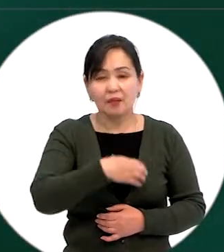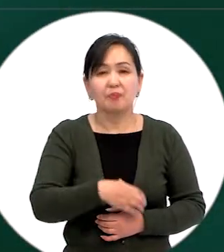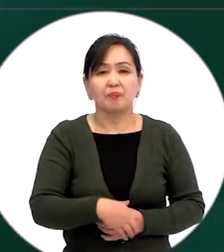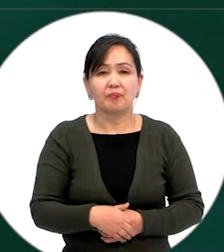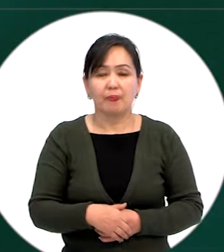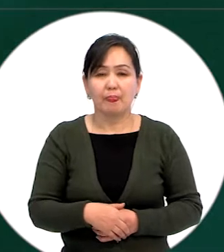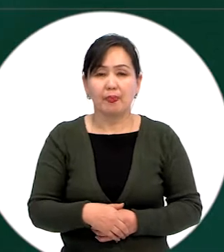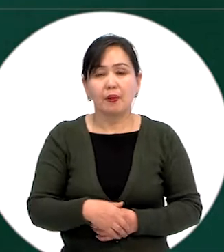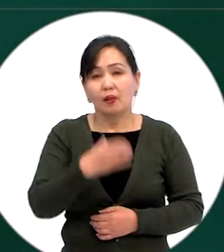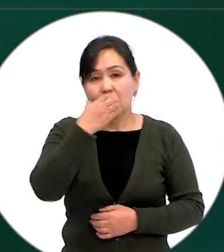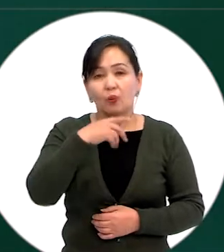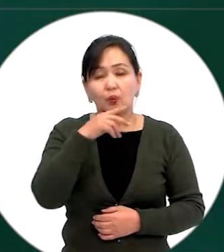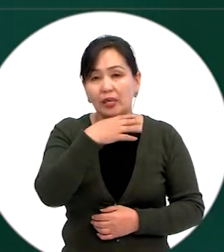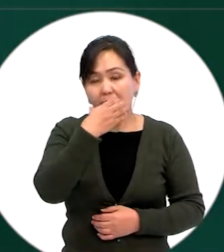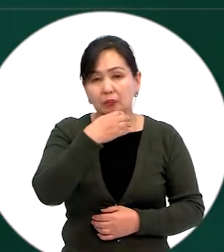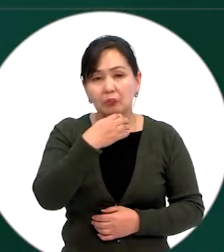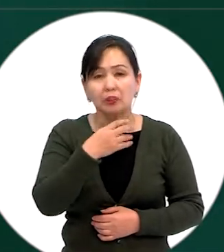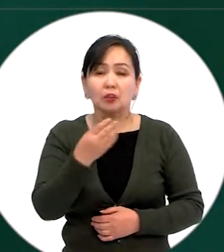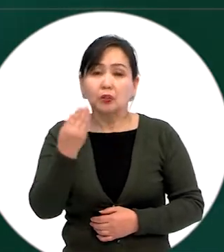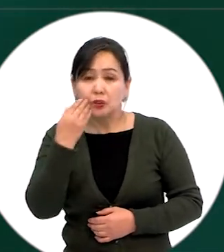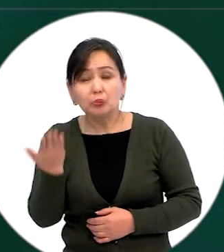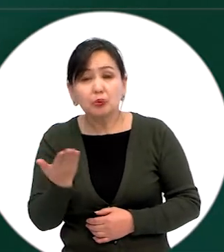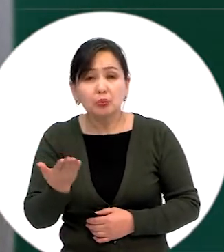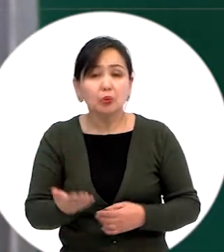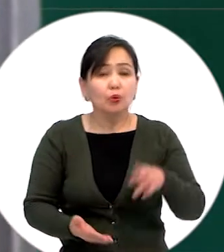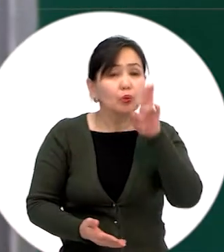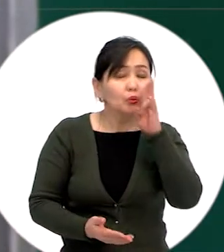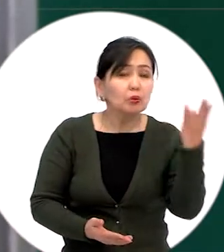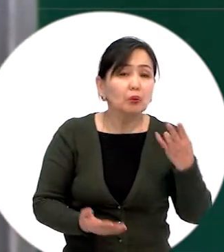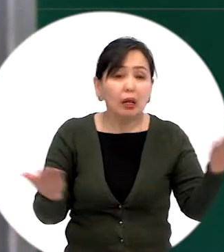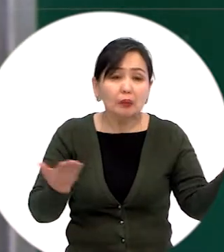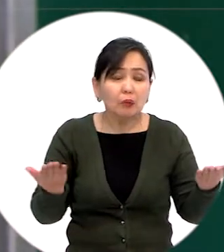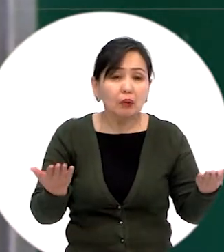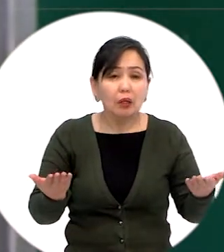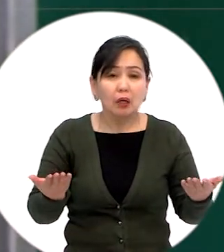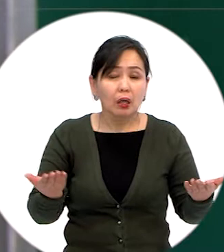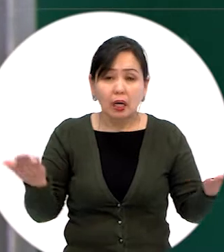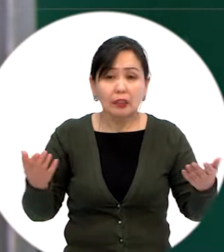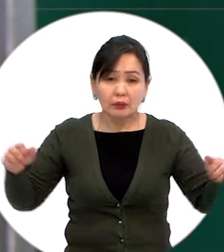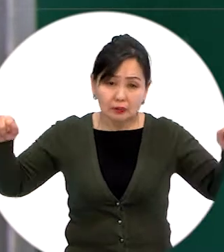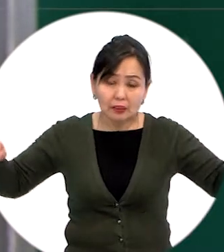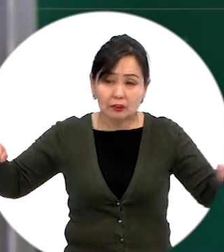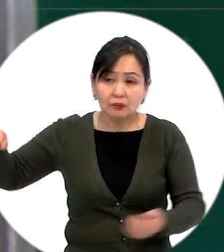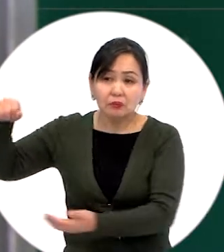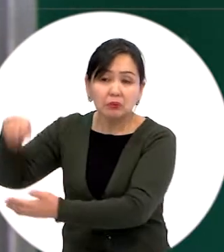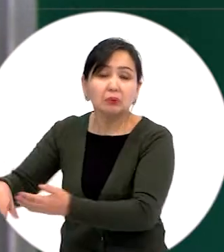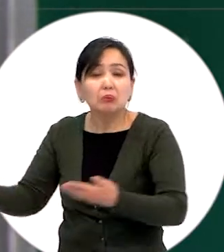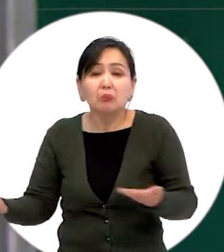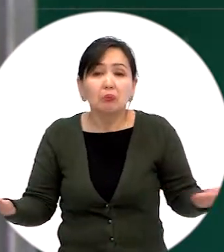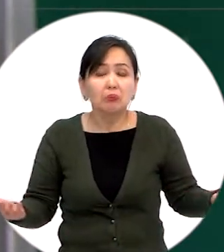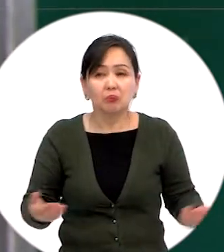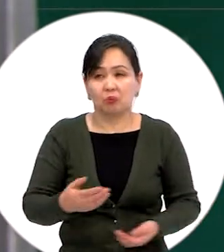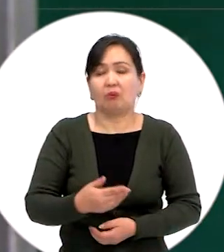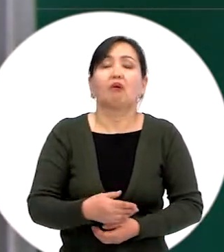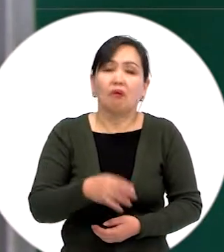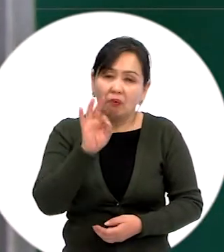алим маань жимс юм болов, хүнсний ногоо юм болов, багш нь аль савандаа хийж хадгалах вэ? Зүйтэй.